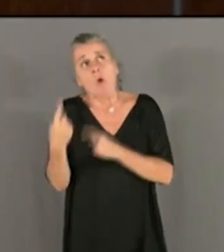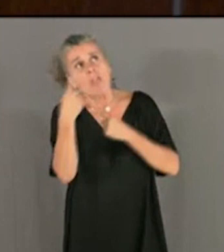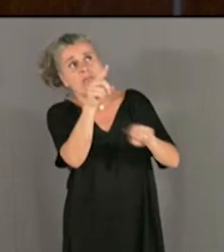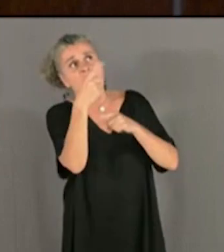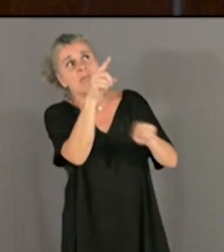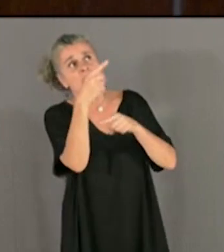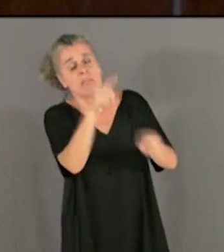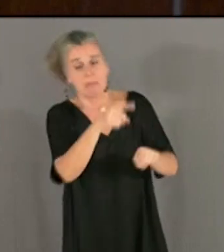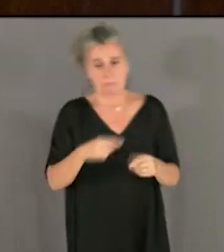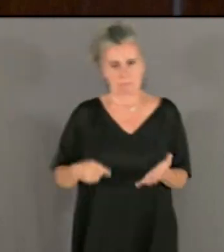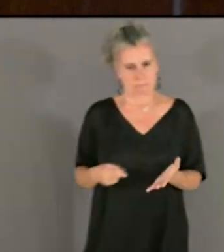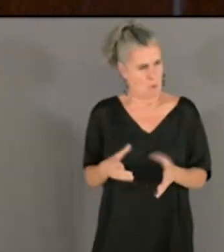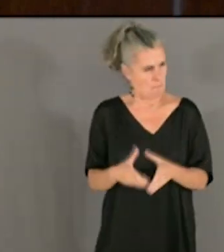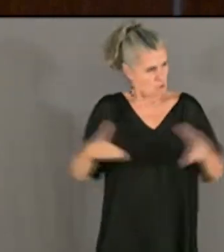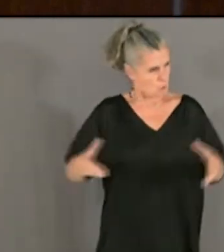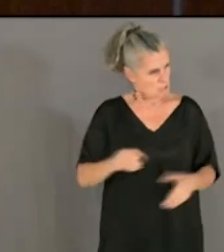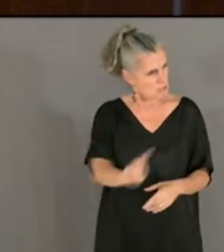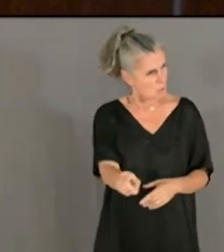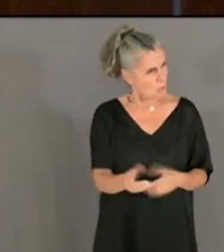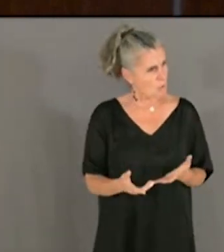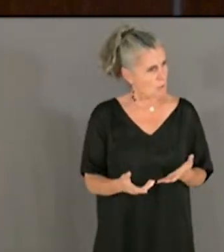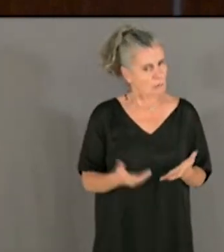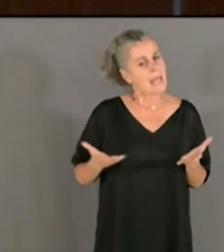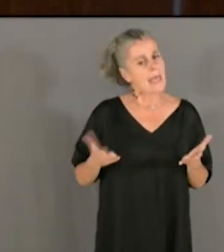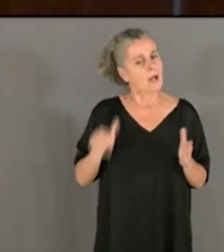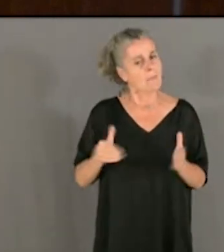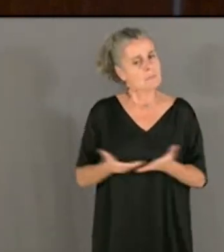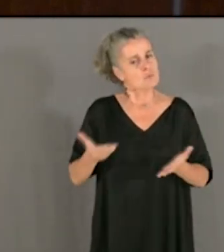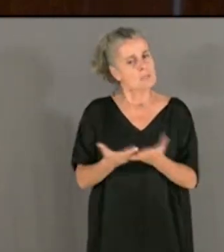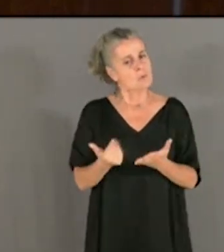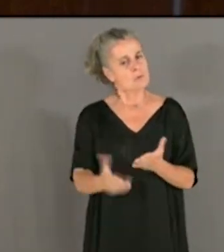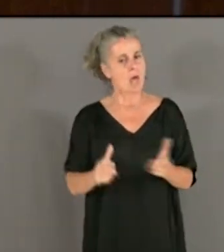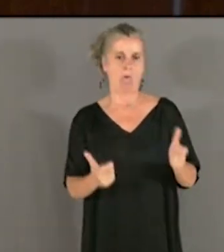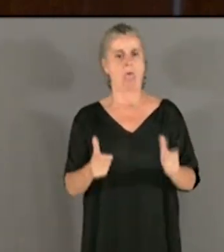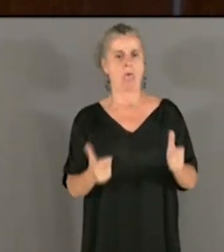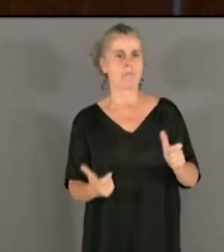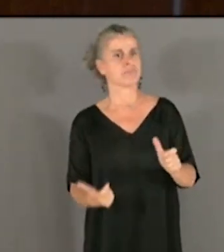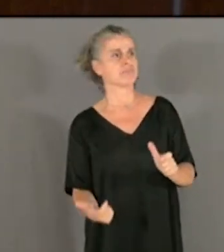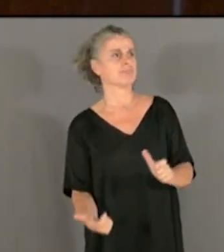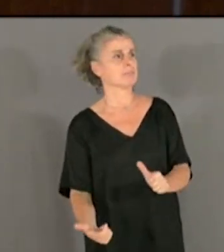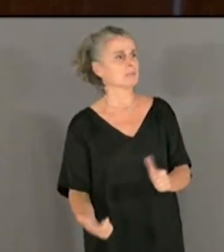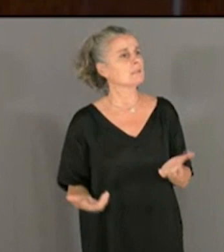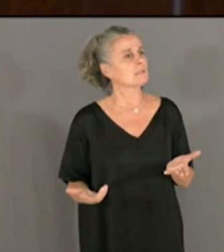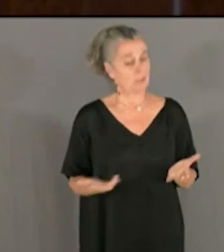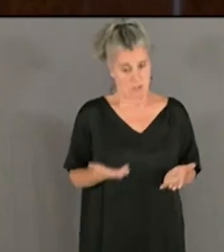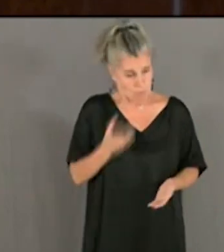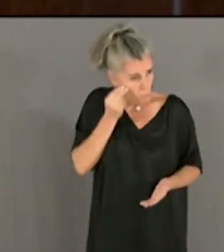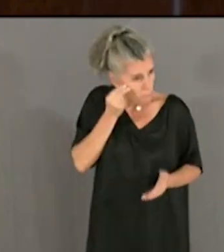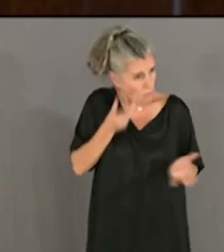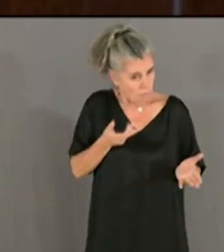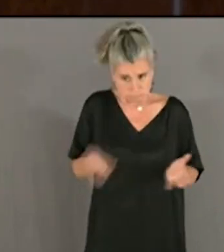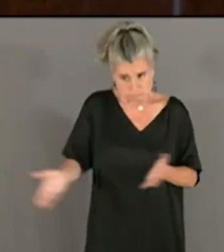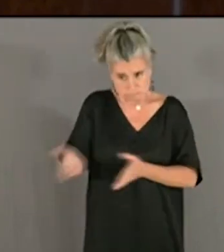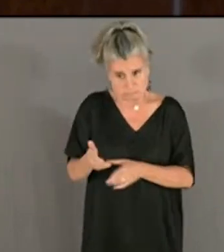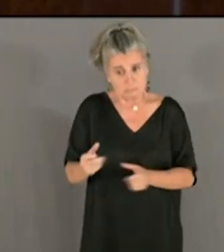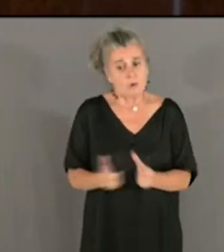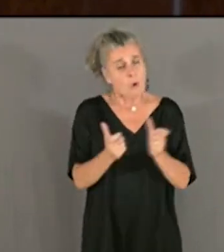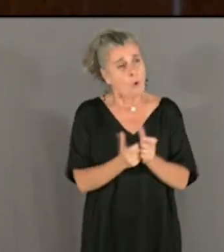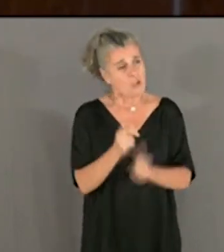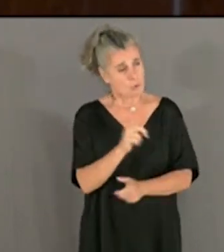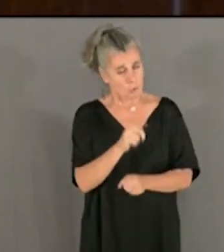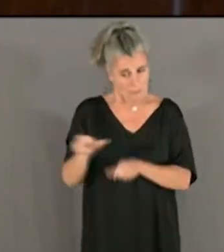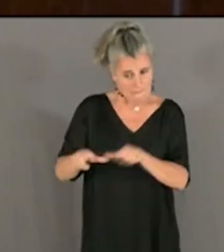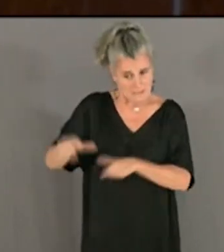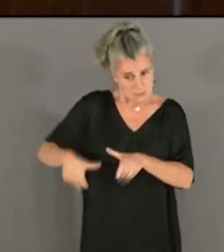situation dégénère, puisque, et je les comprends, les boulomanes gombertois ont porté l'affaire devant la